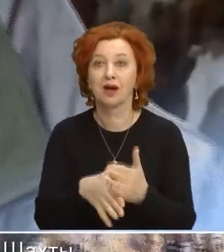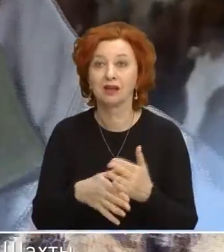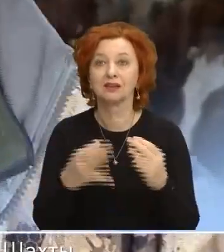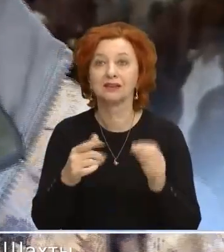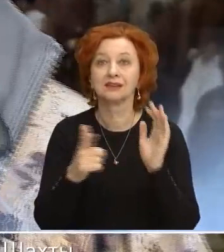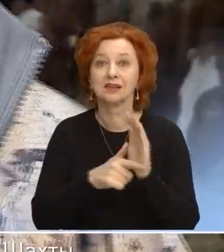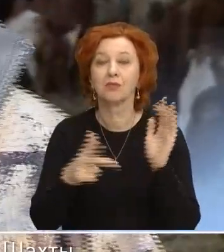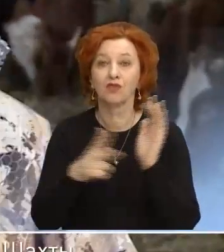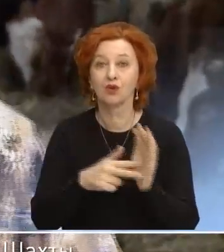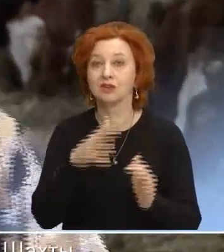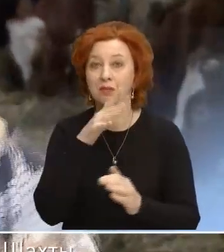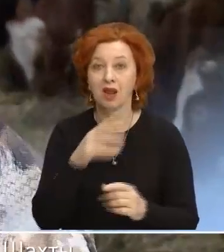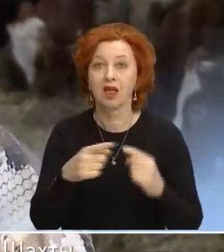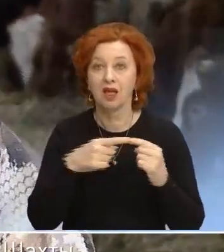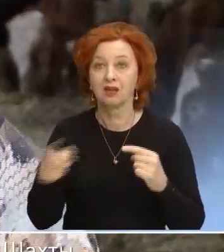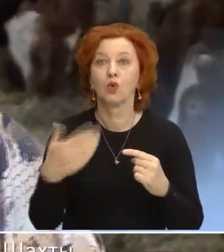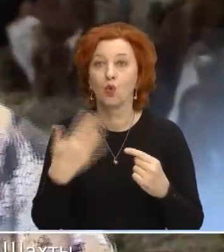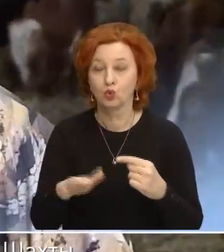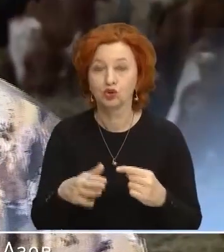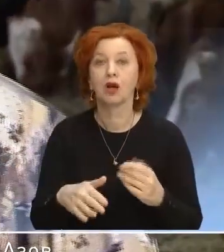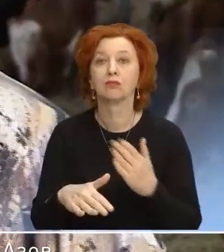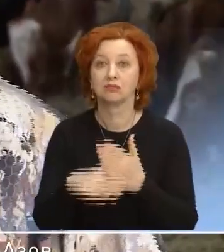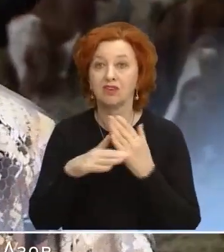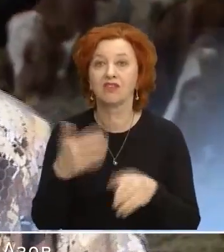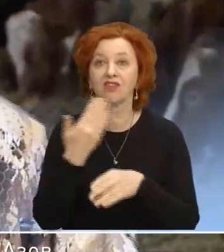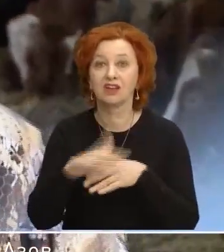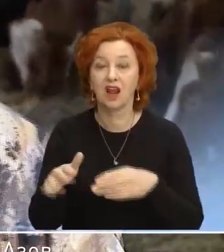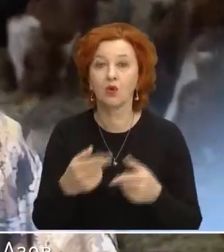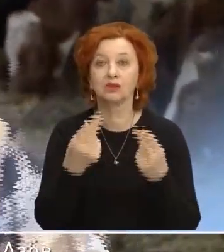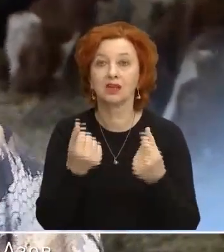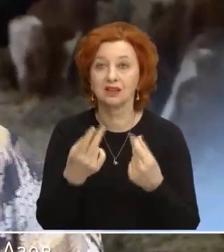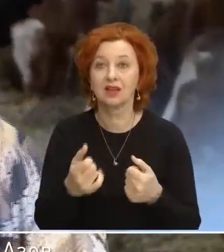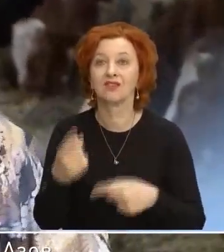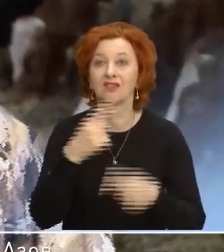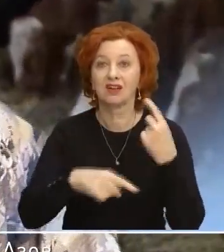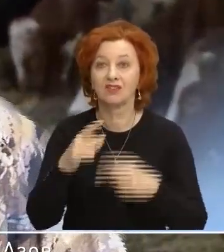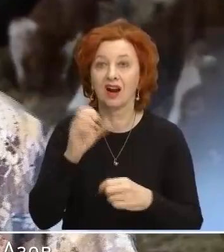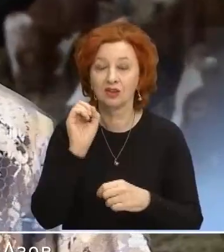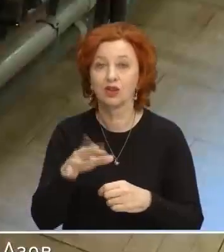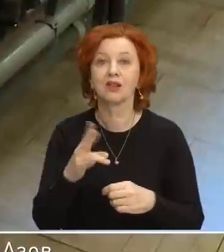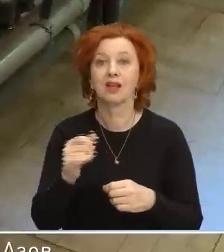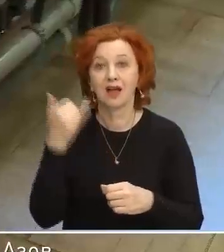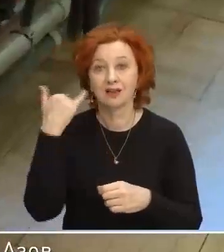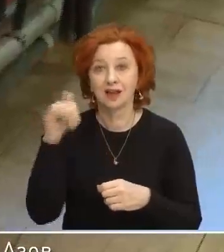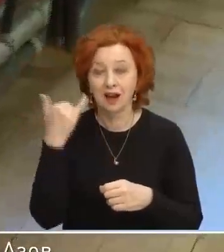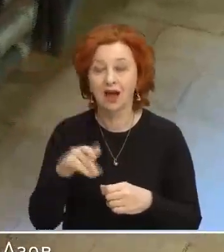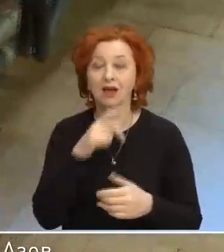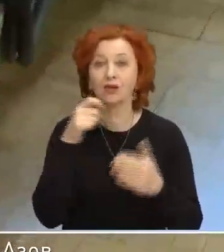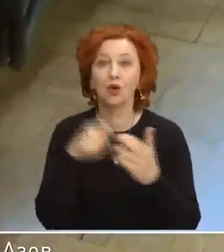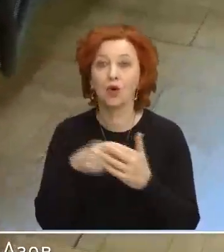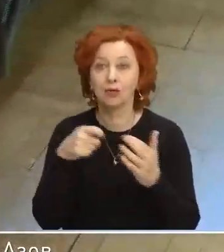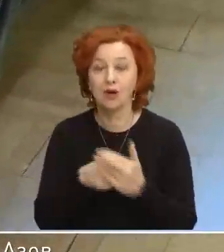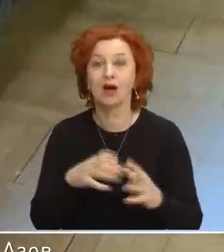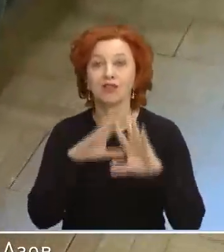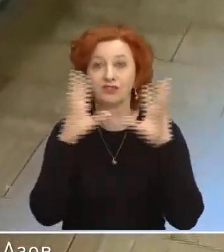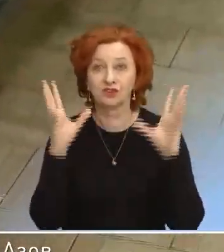7-8 лет как бы финансируют, выделяются деньги, возвращаются там за телят, за корма. В этом году построили как